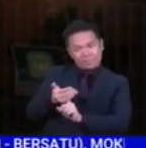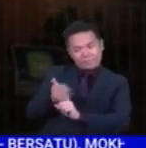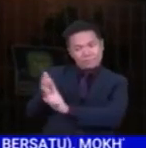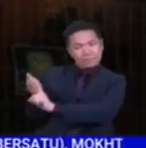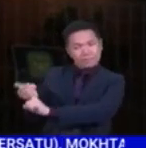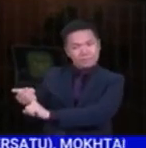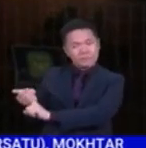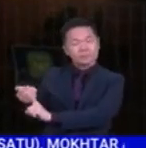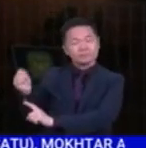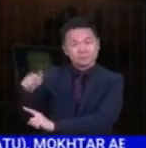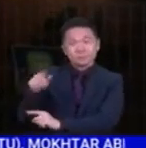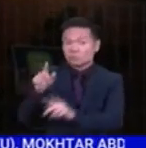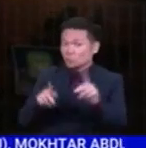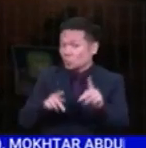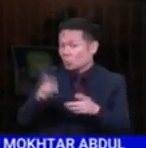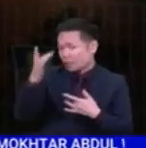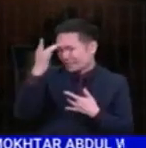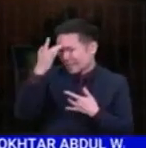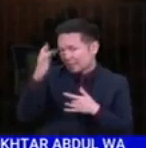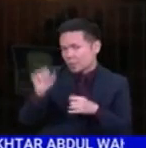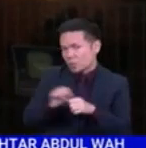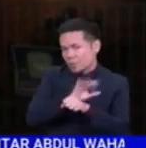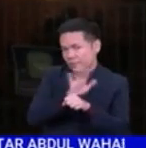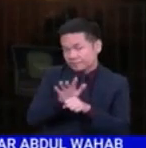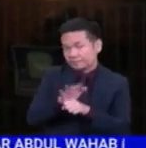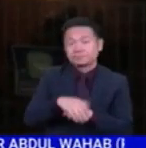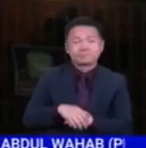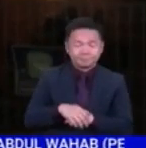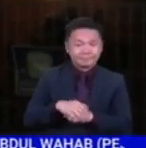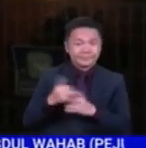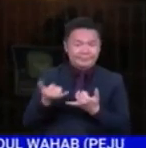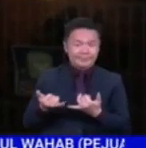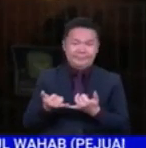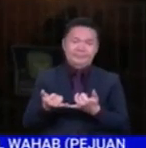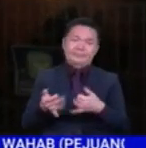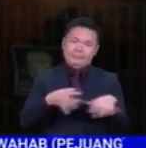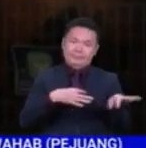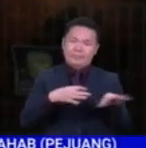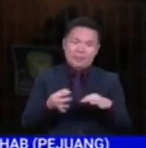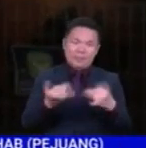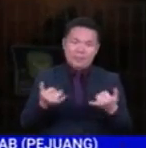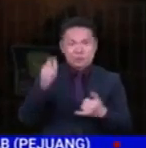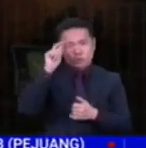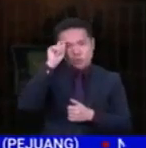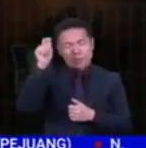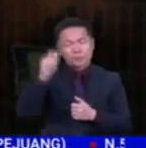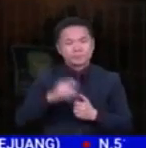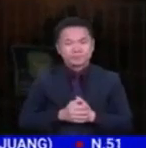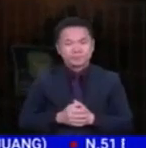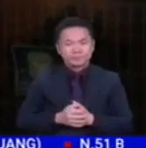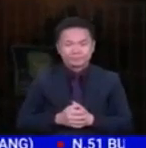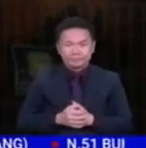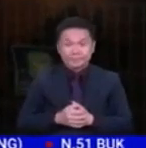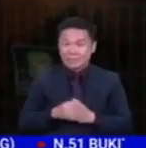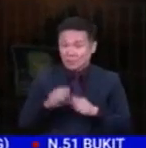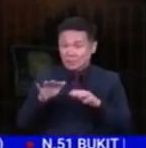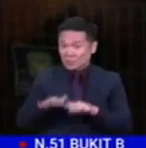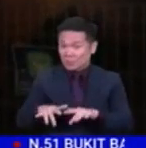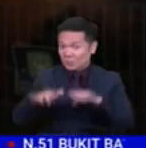yang terlibat dengan COVID-19. Jadi itu yang terkini dari Terengganu. Saya kira itu saya dapat kongsikan dan nanti lagi untuk informasi